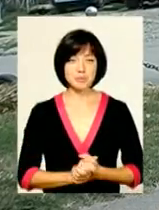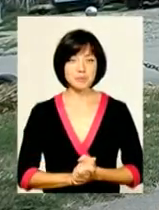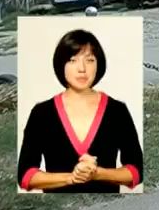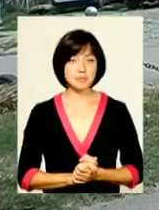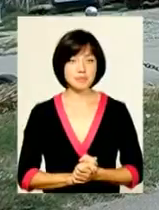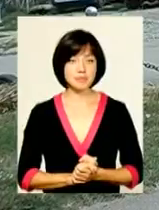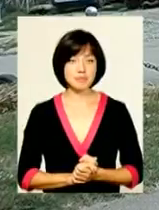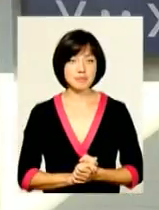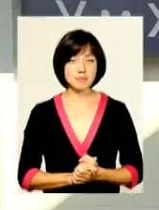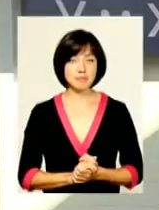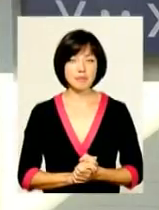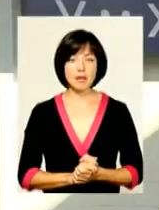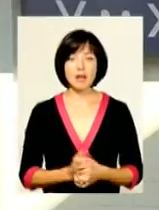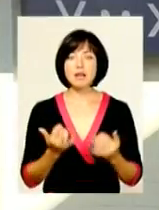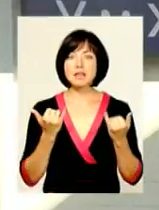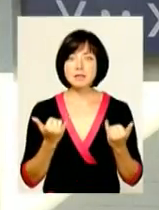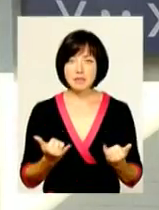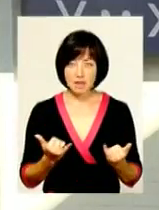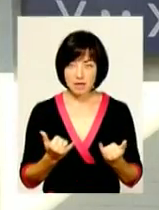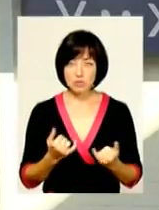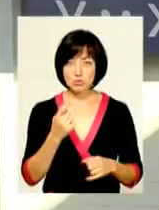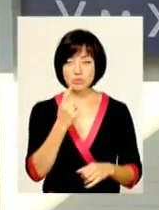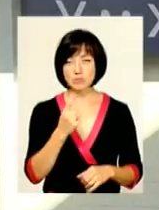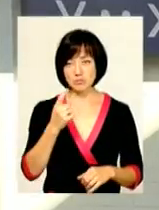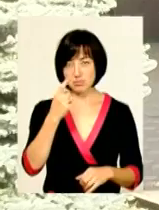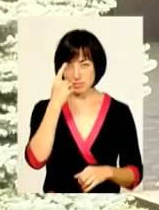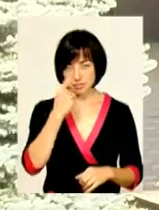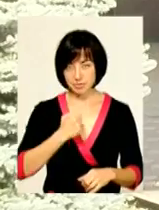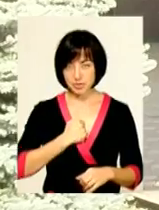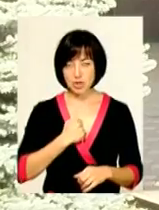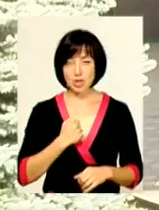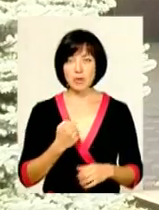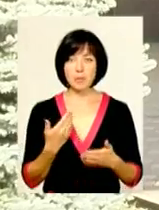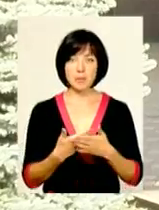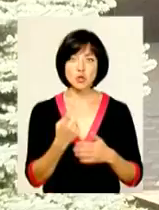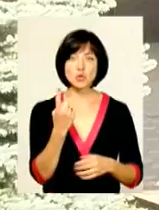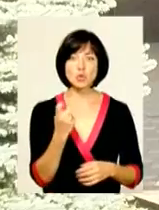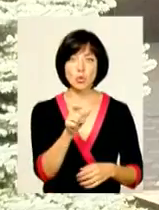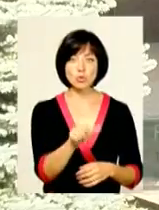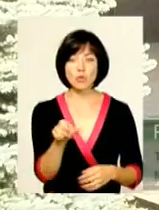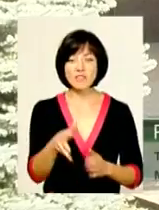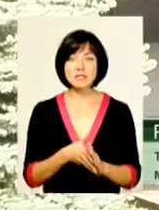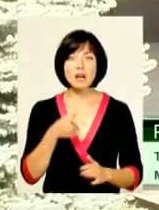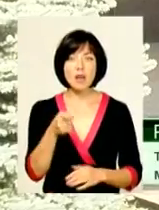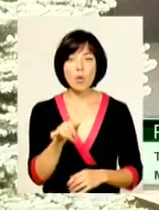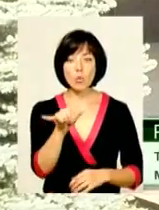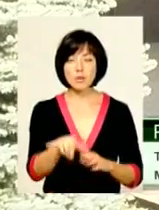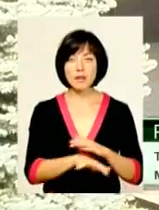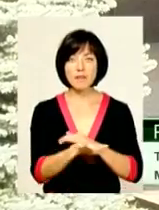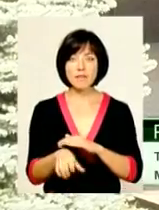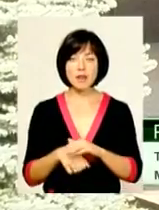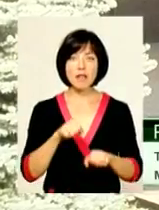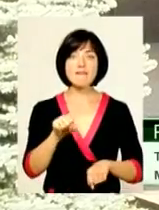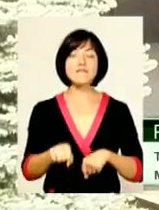були? Наразі на лінію 102 з початку року звернулись близько сотні велосипедистів з заявами про те, що в них викрали